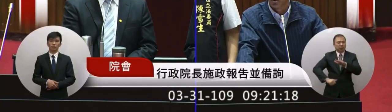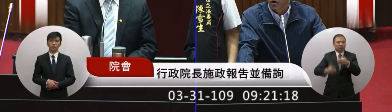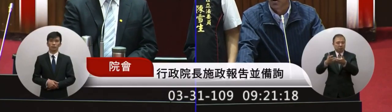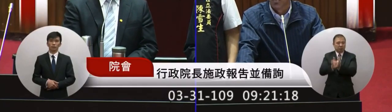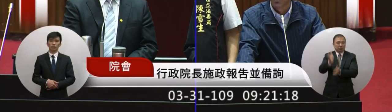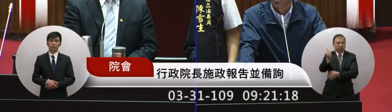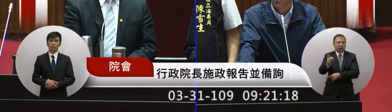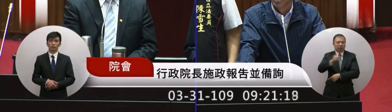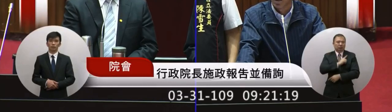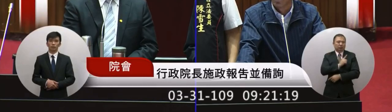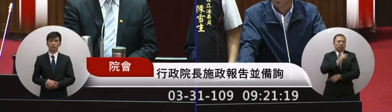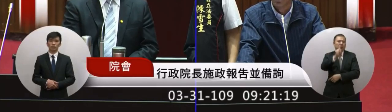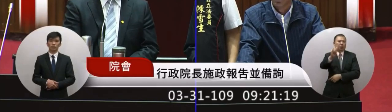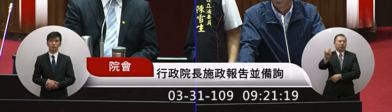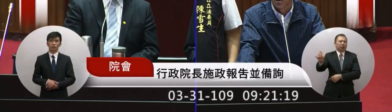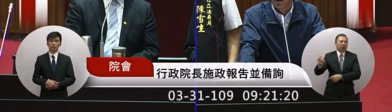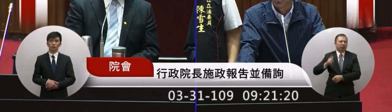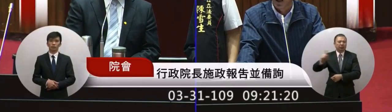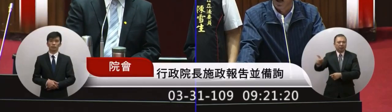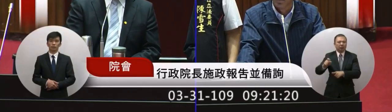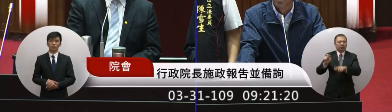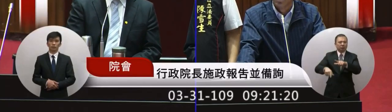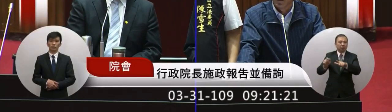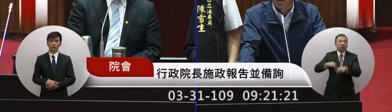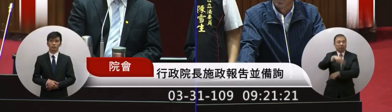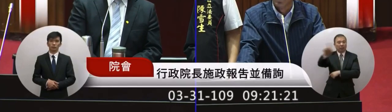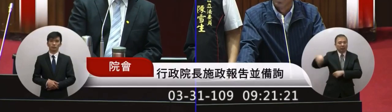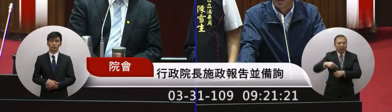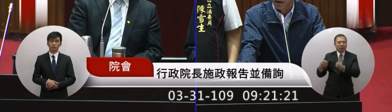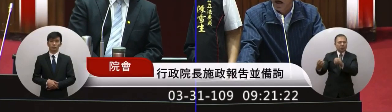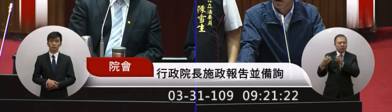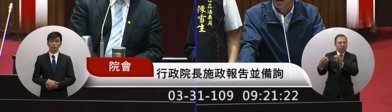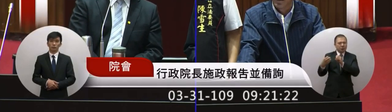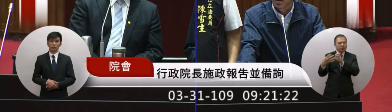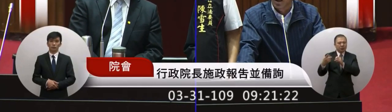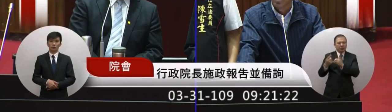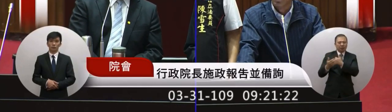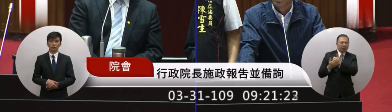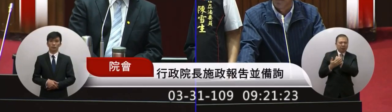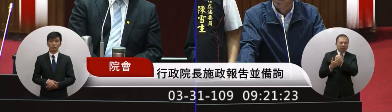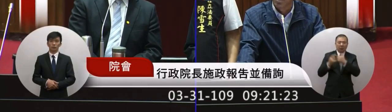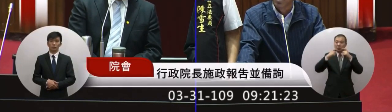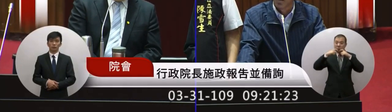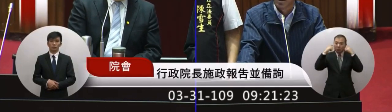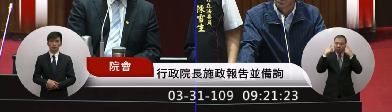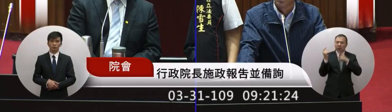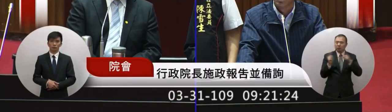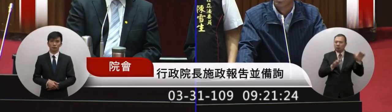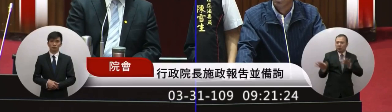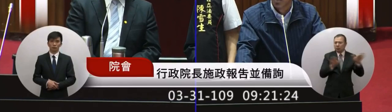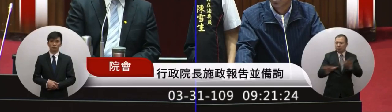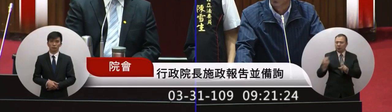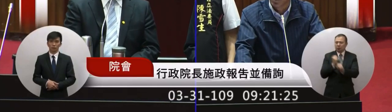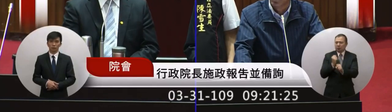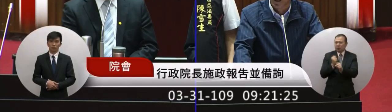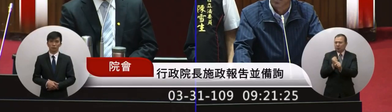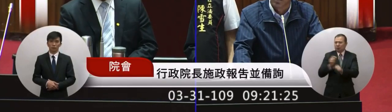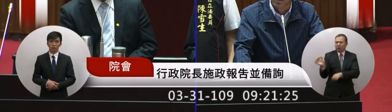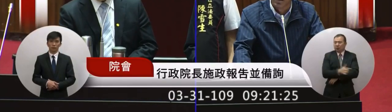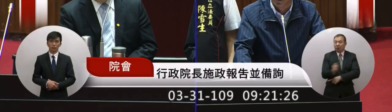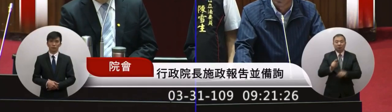了很多沟通，所以我们现在的口罩大概产量也一直在攀升，好像现在是全